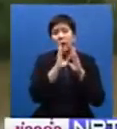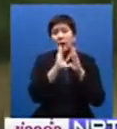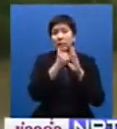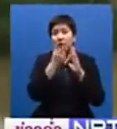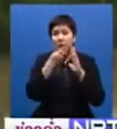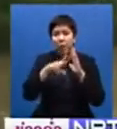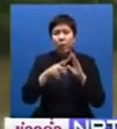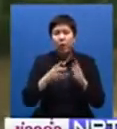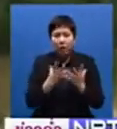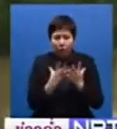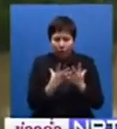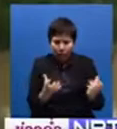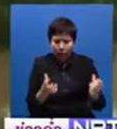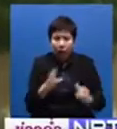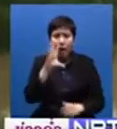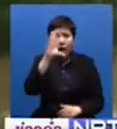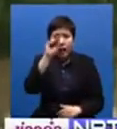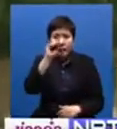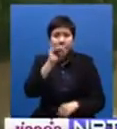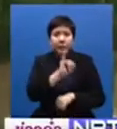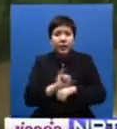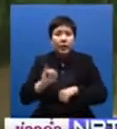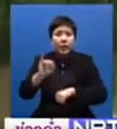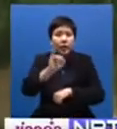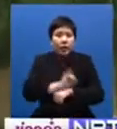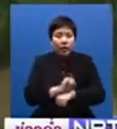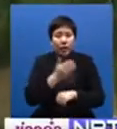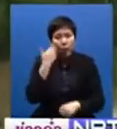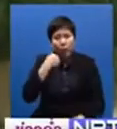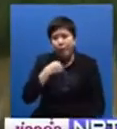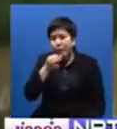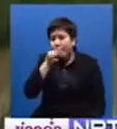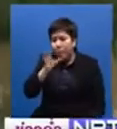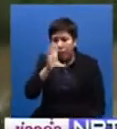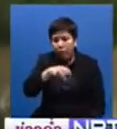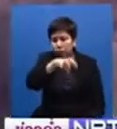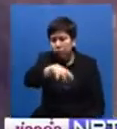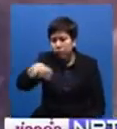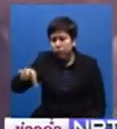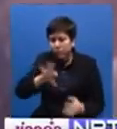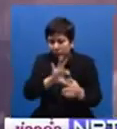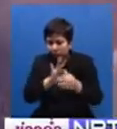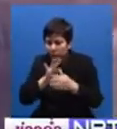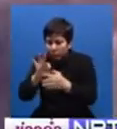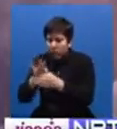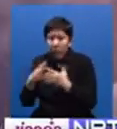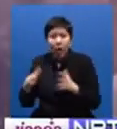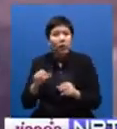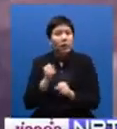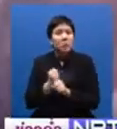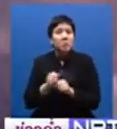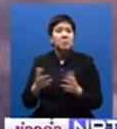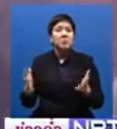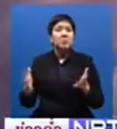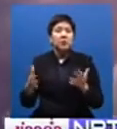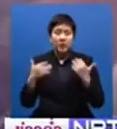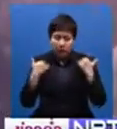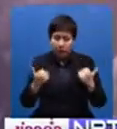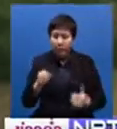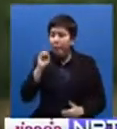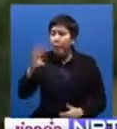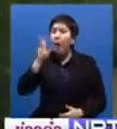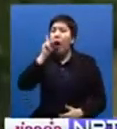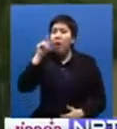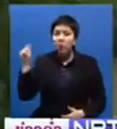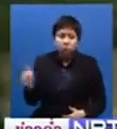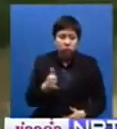ความเสียหายมากกว่า 50ไร่โดยเคยร้องเรียนไปยังหน่วยงานที่เกี่ยวข้องให้ตรวจสอบแล้วแต่ไม่มีการดำเนินการล่าสุดพล